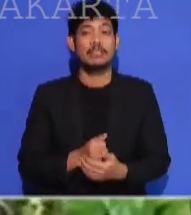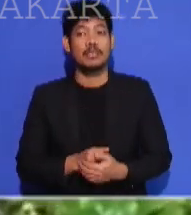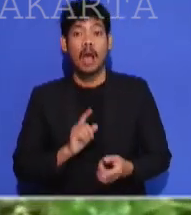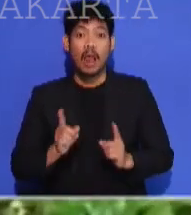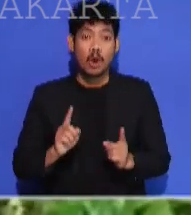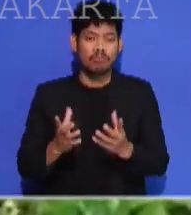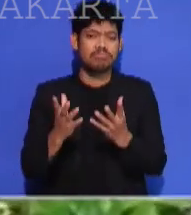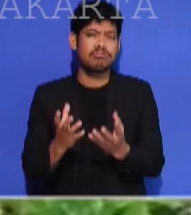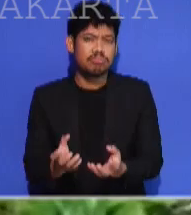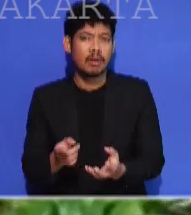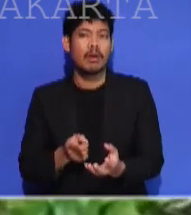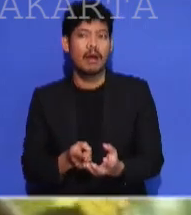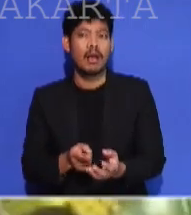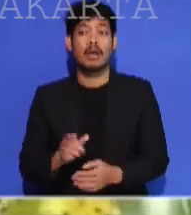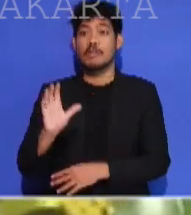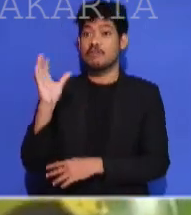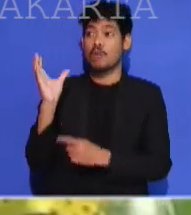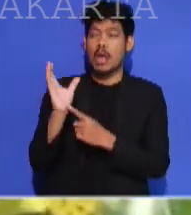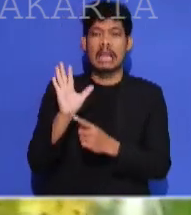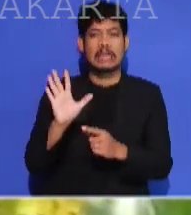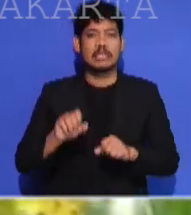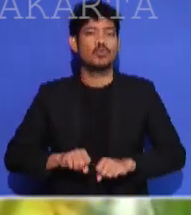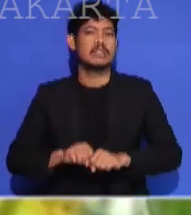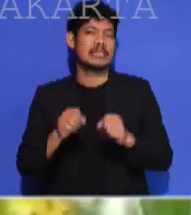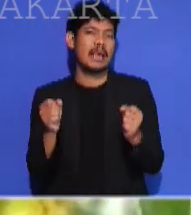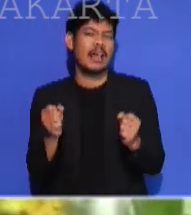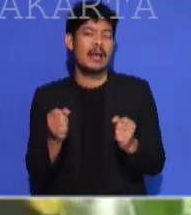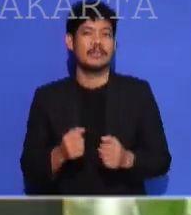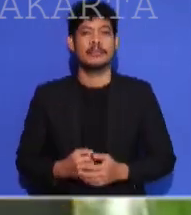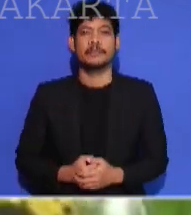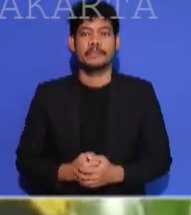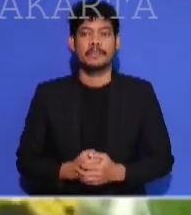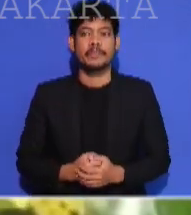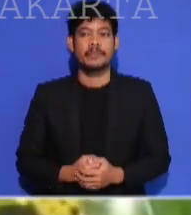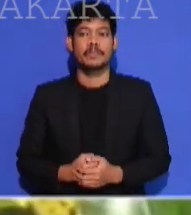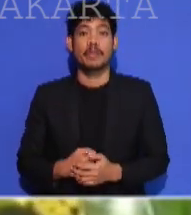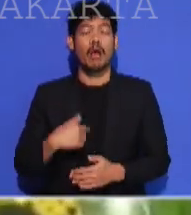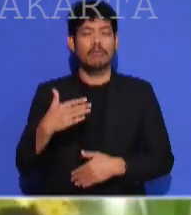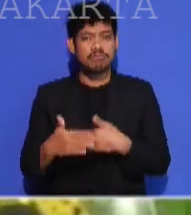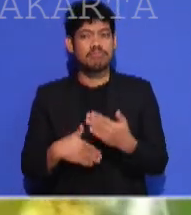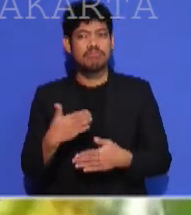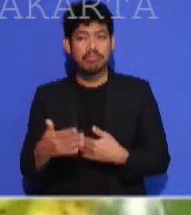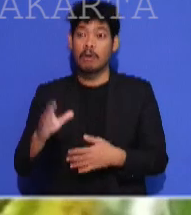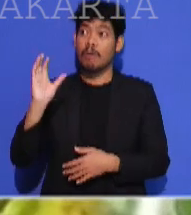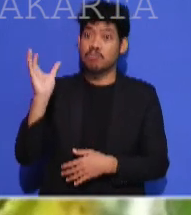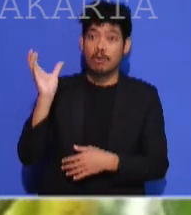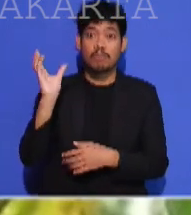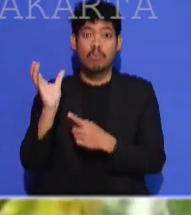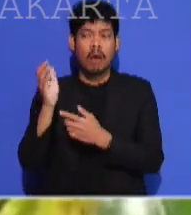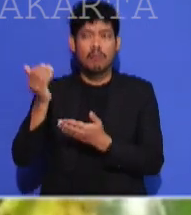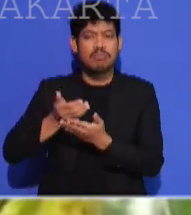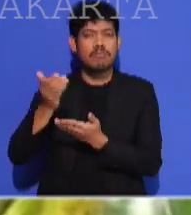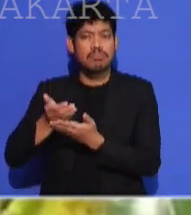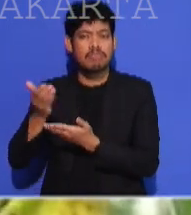saged krisak wohipun. Supados apel India menika tansah mawoh ingkang kedah dipun wigatosaken inggih